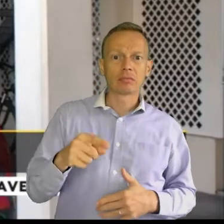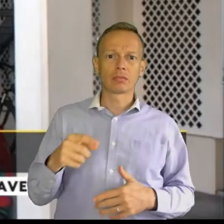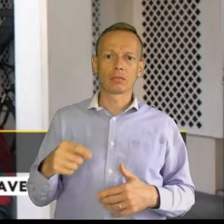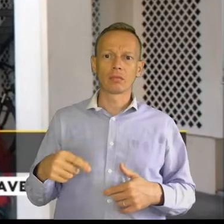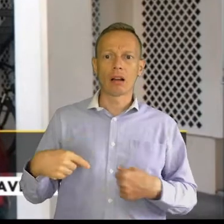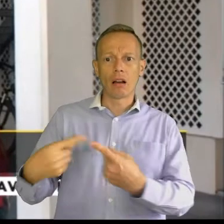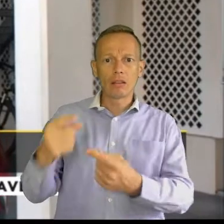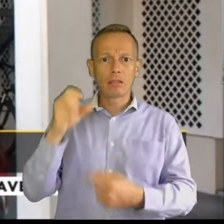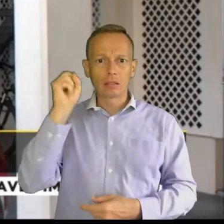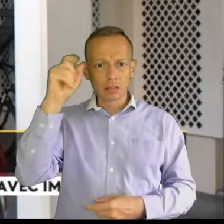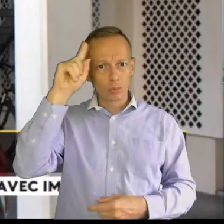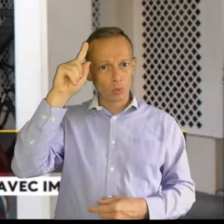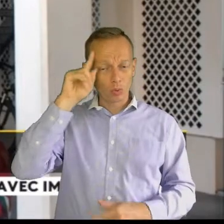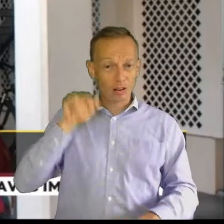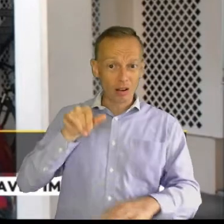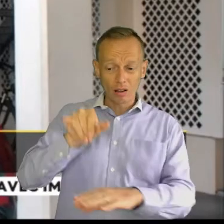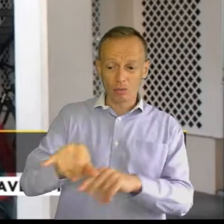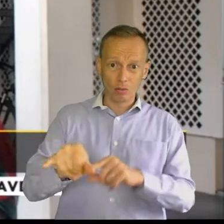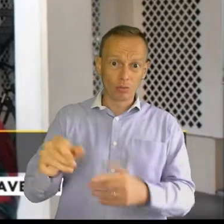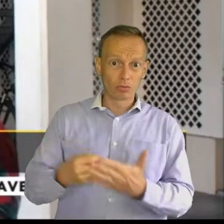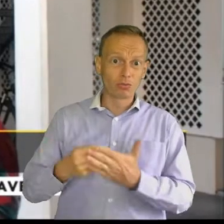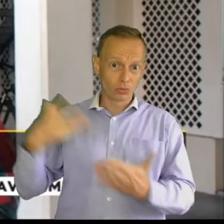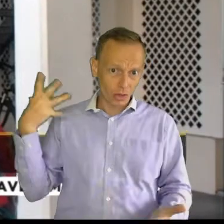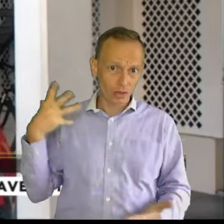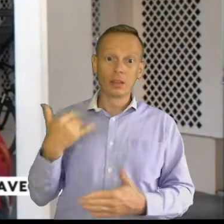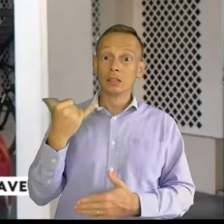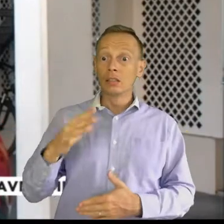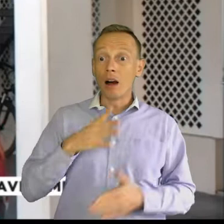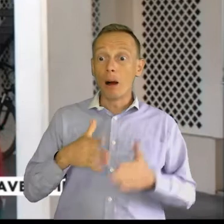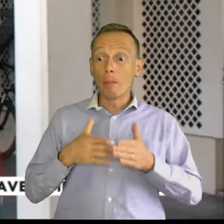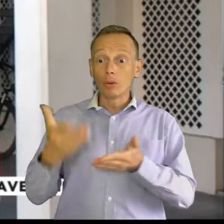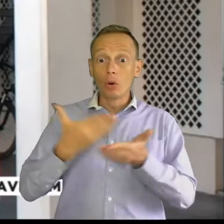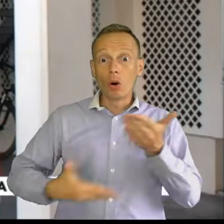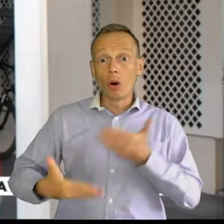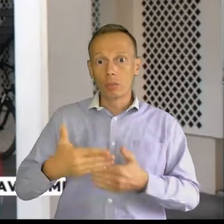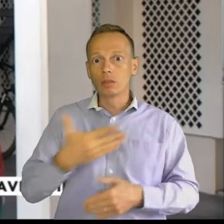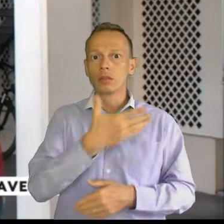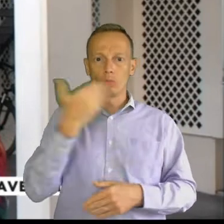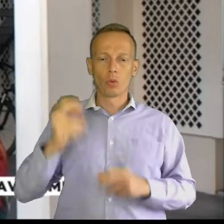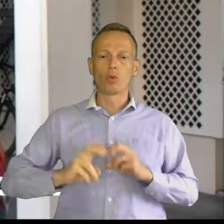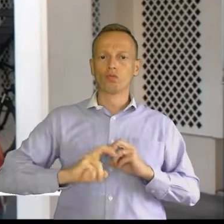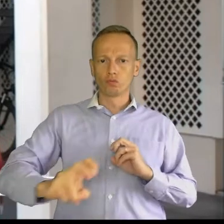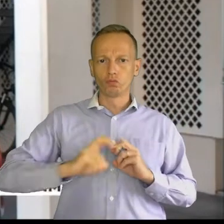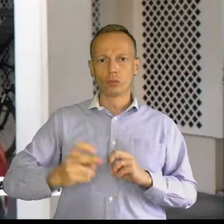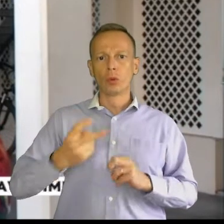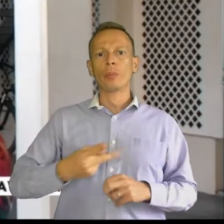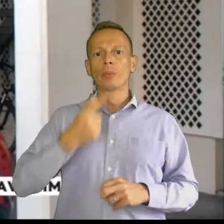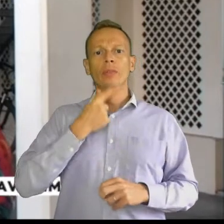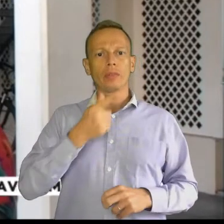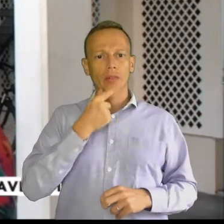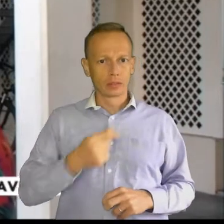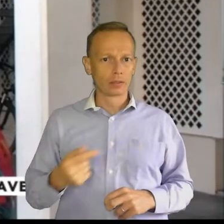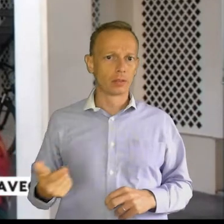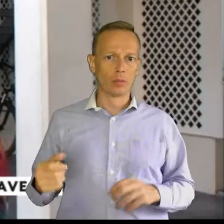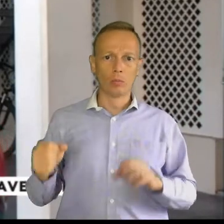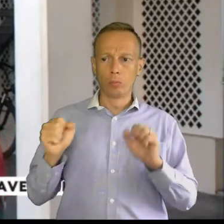à se rendre sur Tahiti parce que le trajet en avion coûte très cher. Et c'est une bonne solution qu'il y ait un ferry. Ça